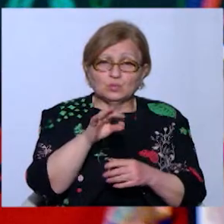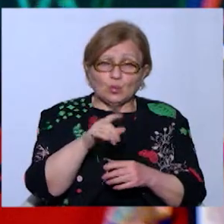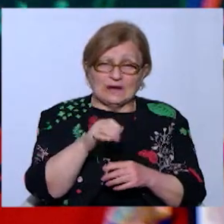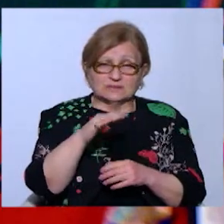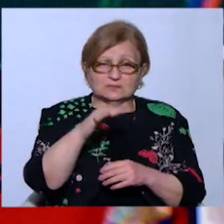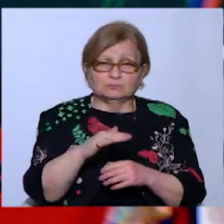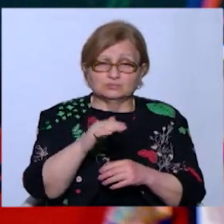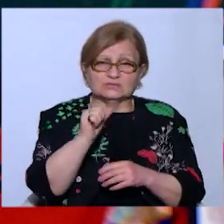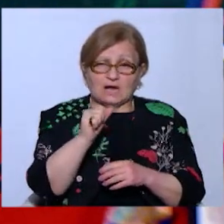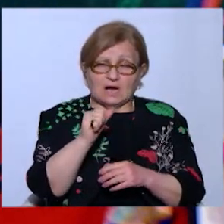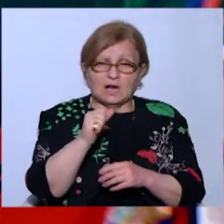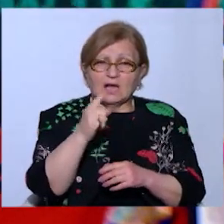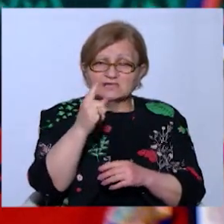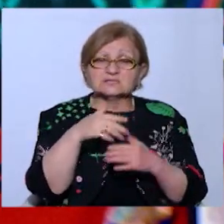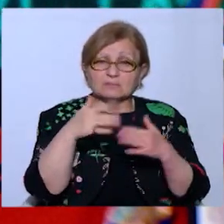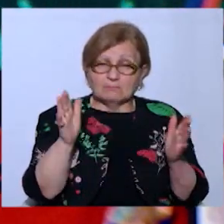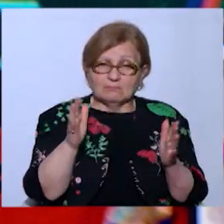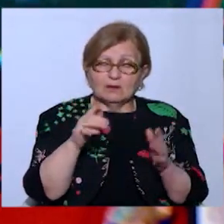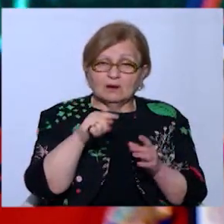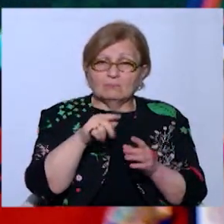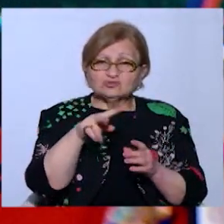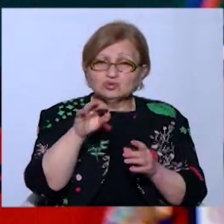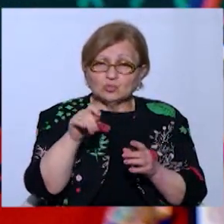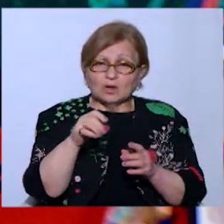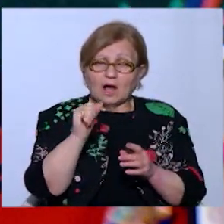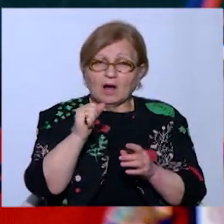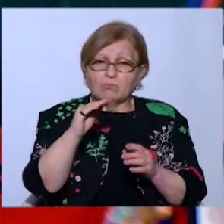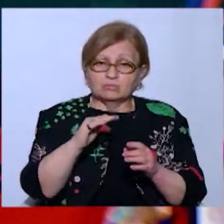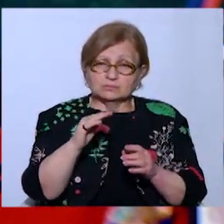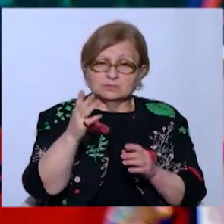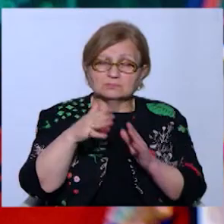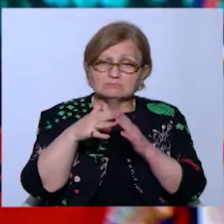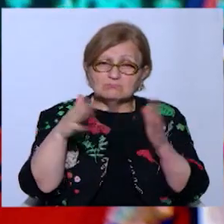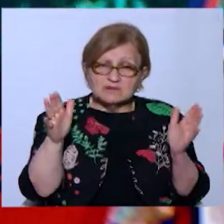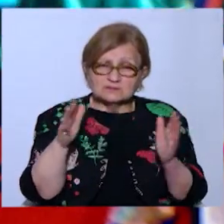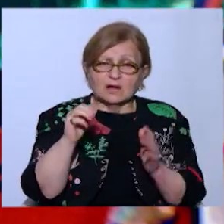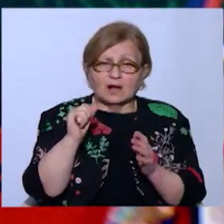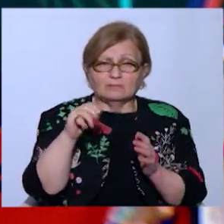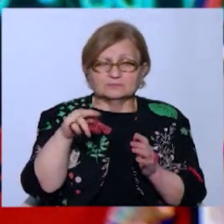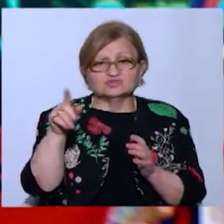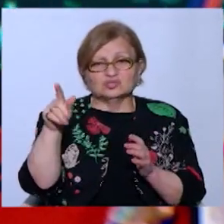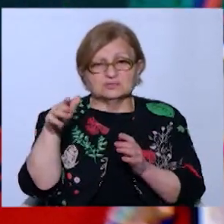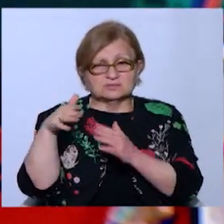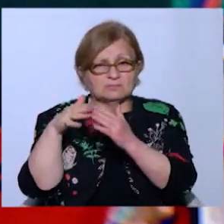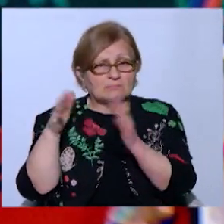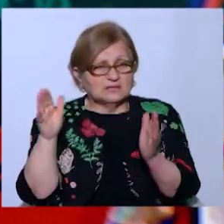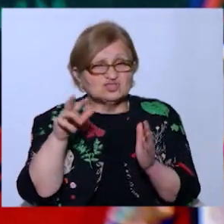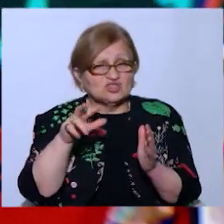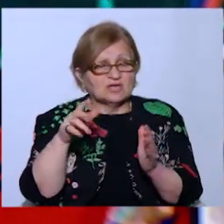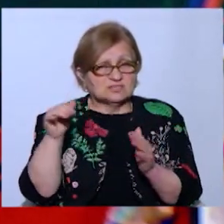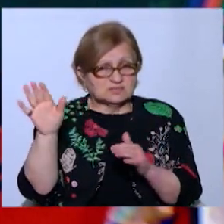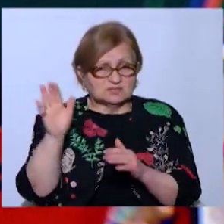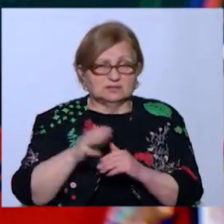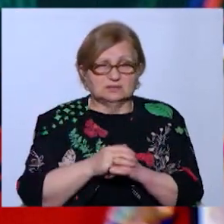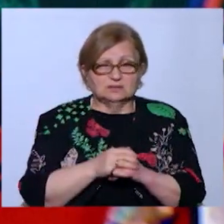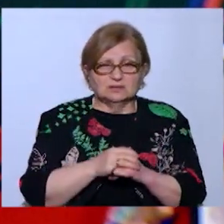ფუძე a არის 1-ზე მეტი, მაშინ ლოგარითმი 100 ფუძით f(x)-დან მეტია ლოგარითმი 100 ფუძით g(x)-ზე,